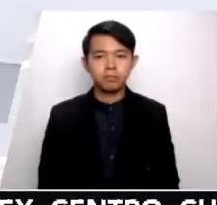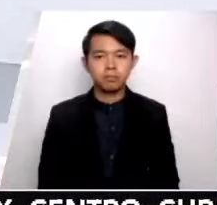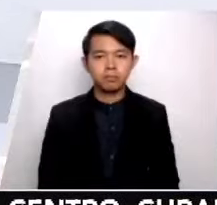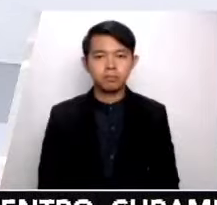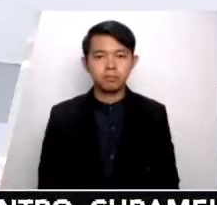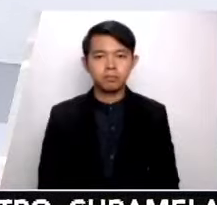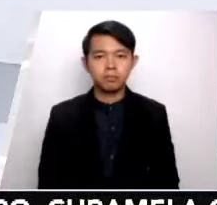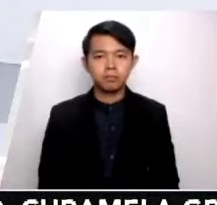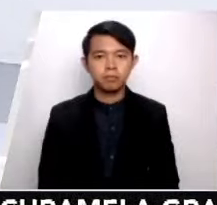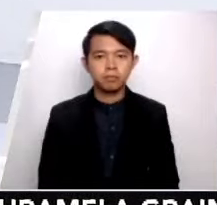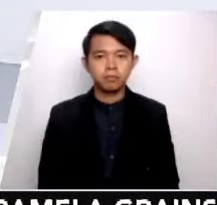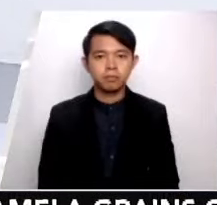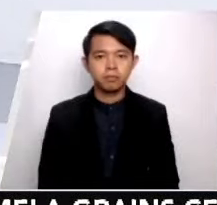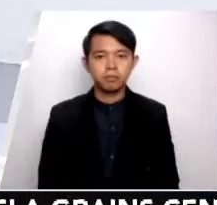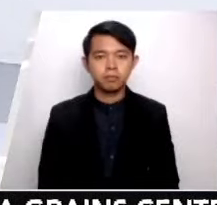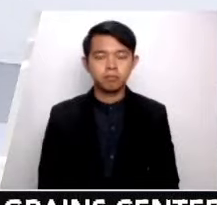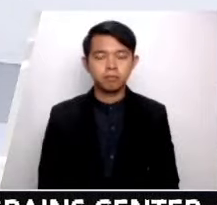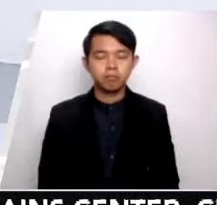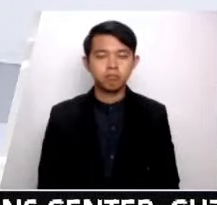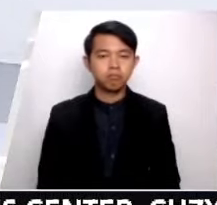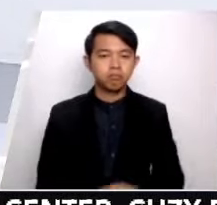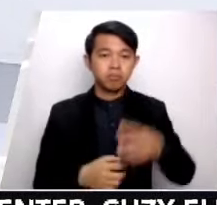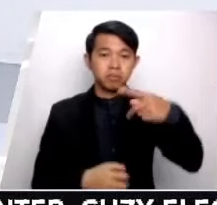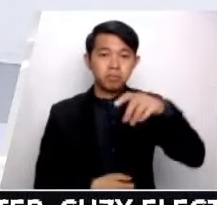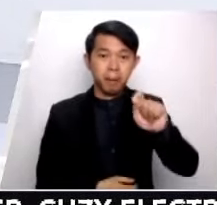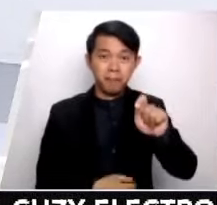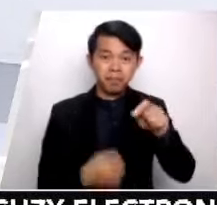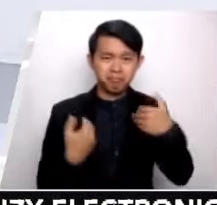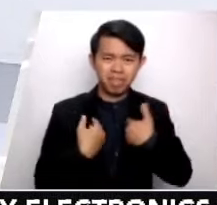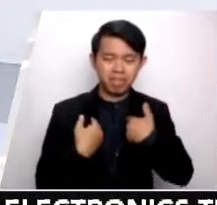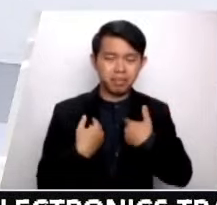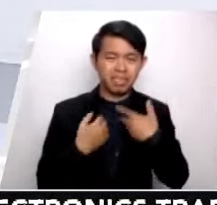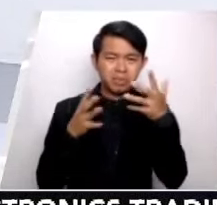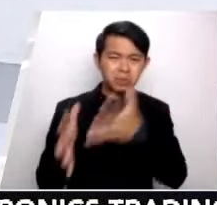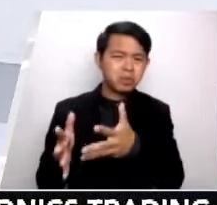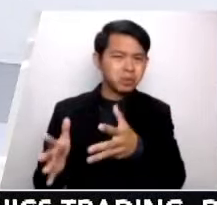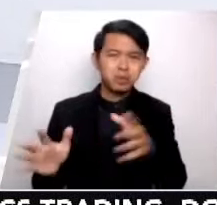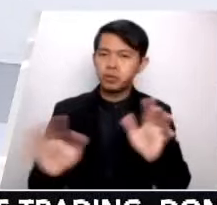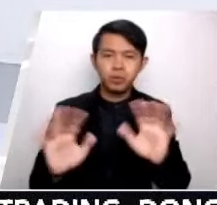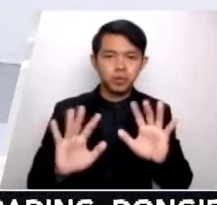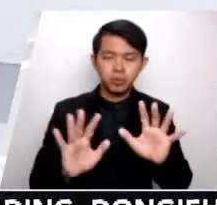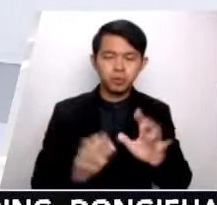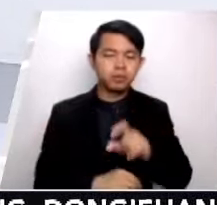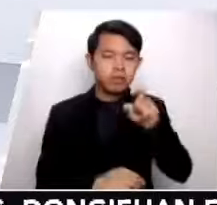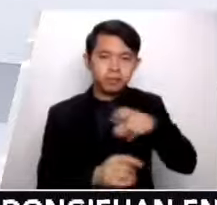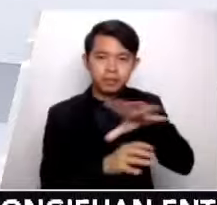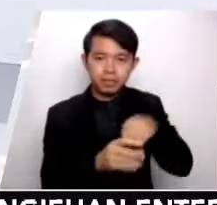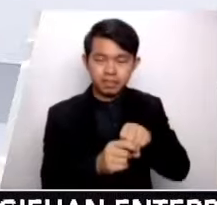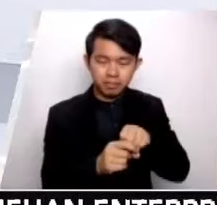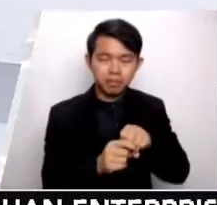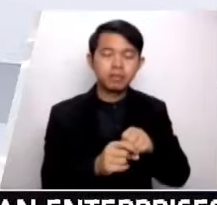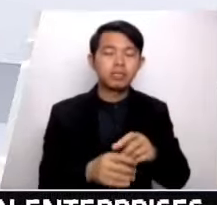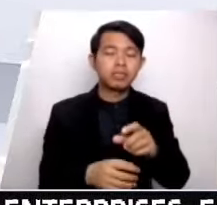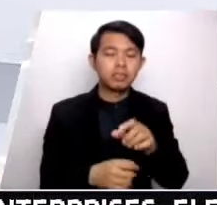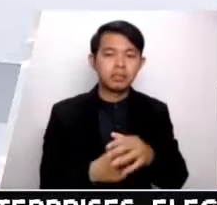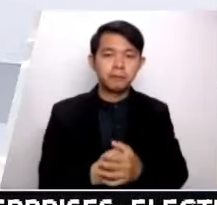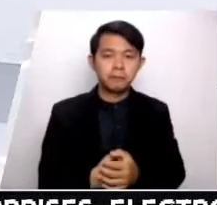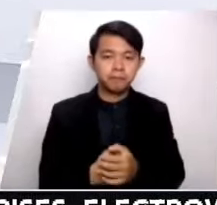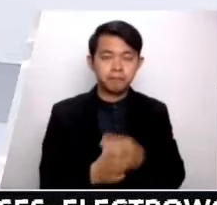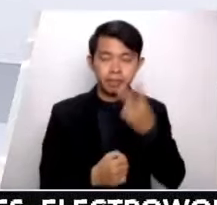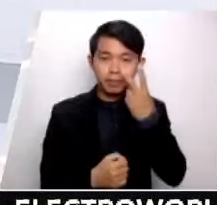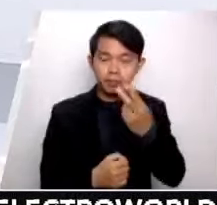No Pets Left Behind, yan ang panawagan ng ilang grupo sa kasagsagan ng pagkagupit ng Bagyong Christine. Ang pag-rescue sa mga alagang hayop,